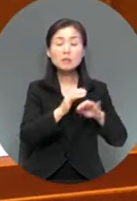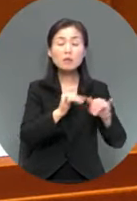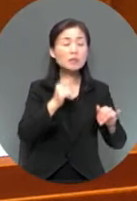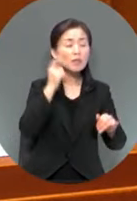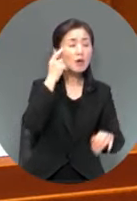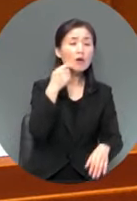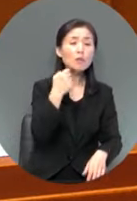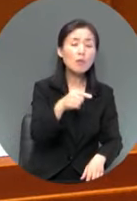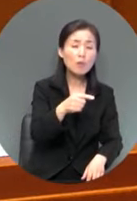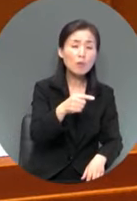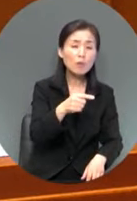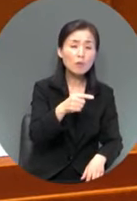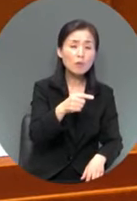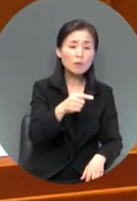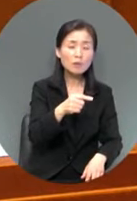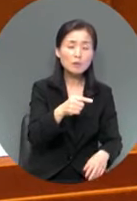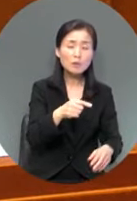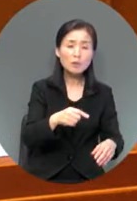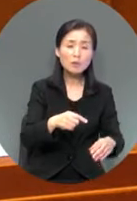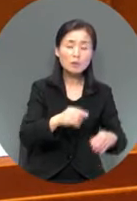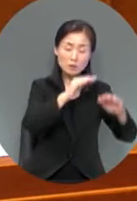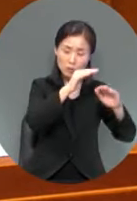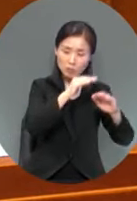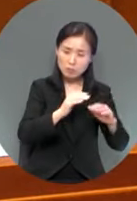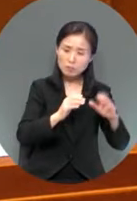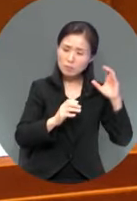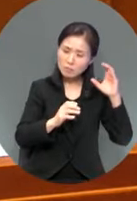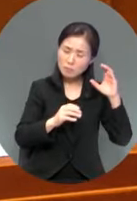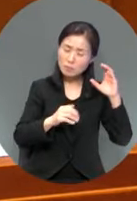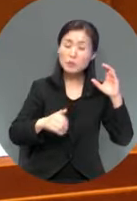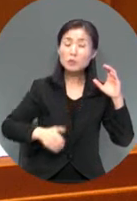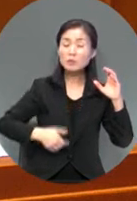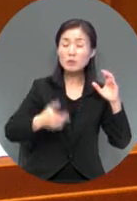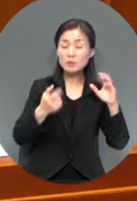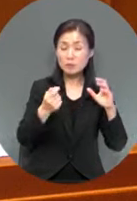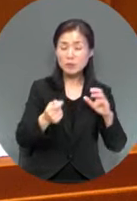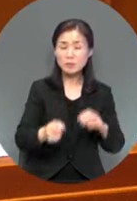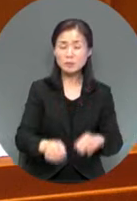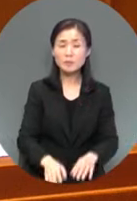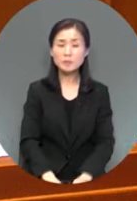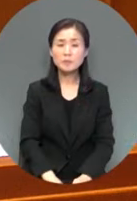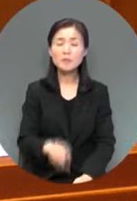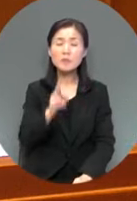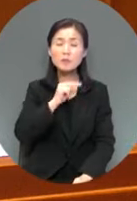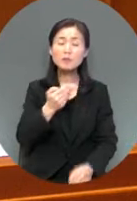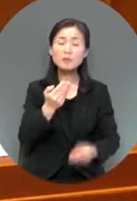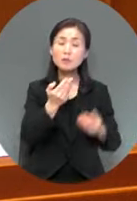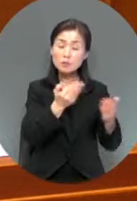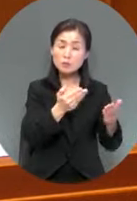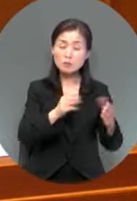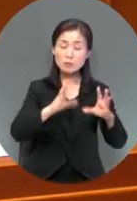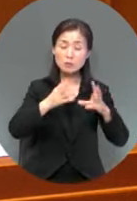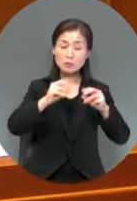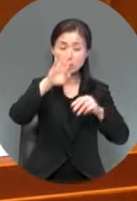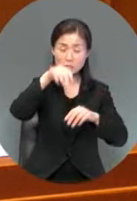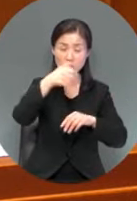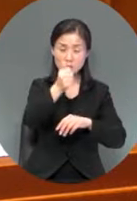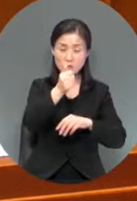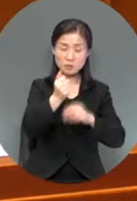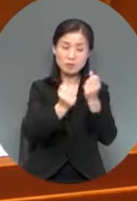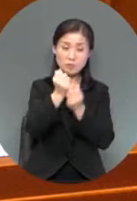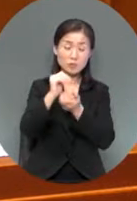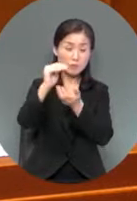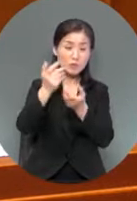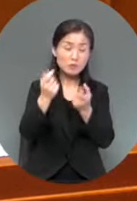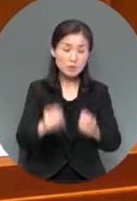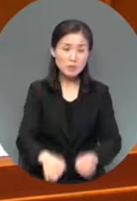의견은 뭔가 하는 것을 조금은 좀 들으시는 게 좋지 않을까 싶습니다. 한 네, 2분만 좀 주시면 좋겠습니다. 그 뭐